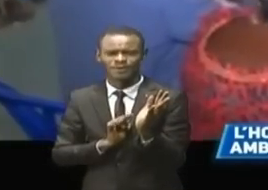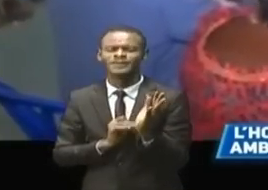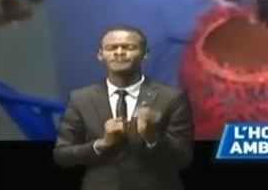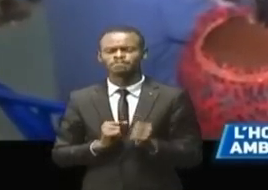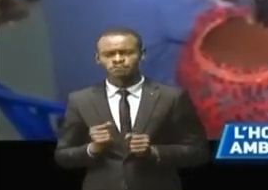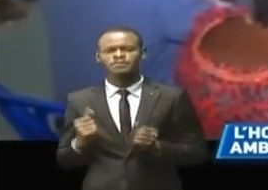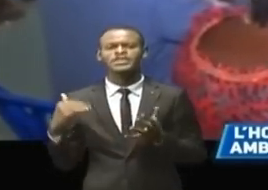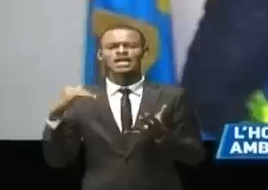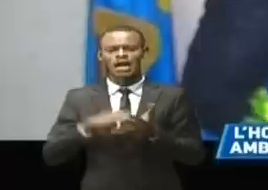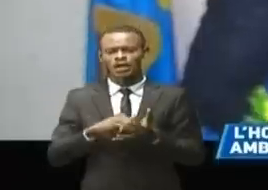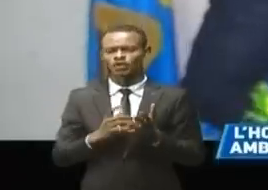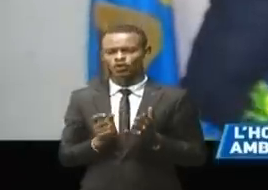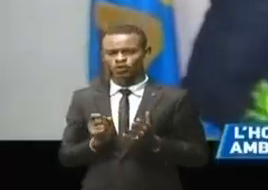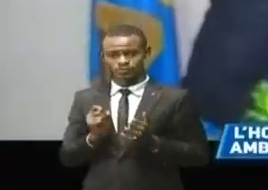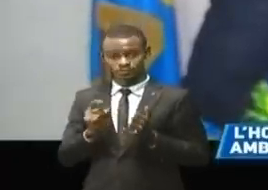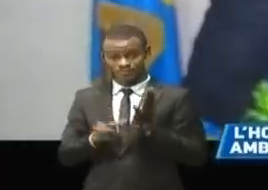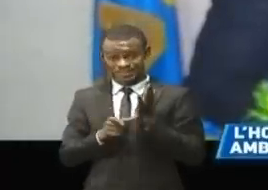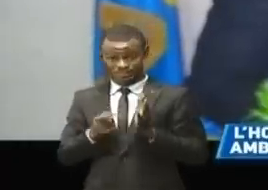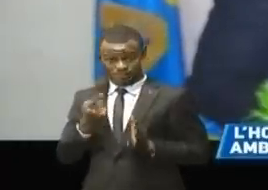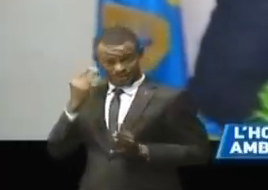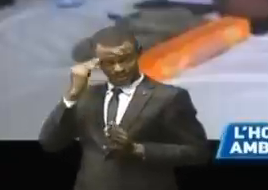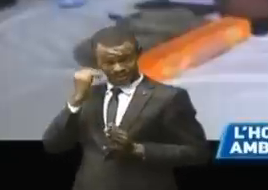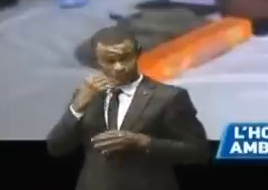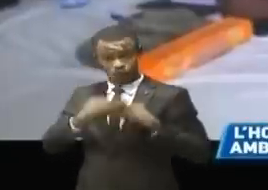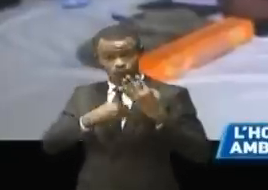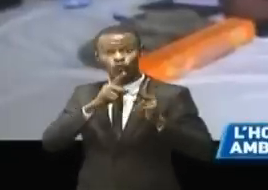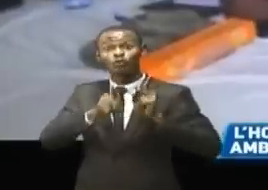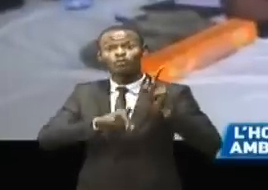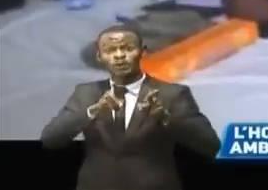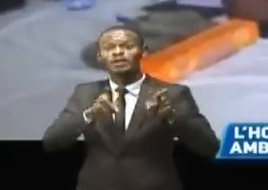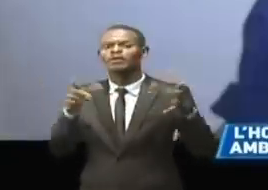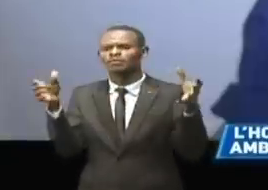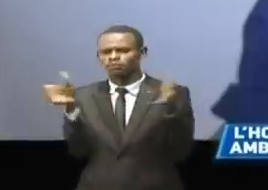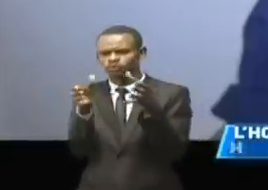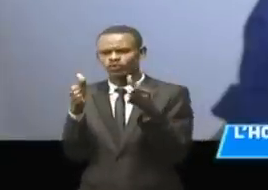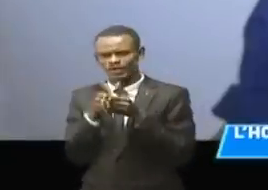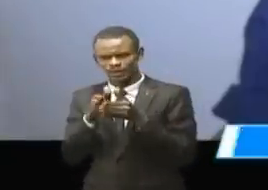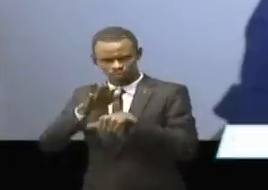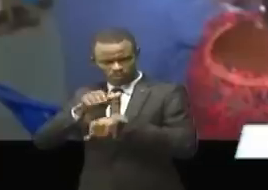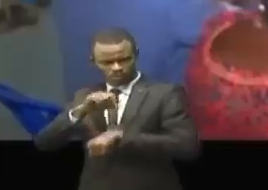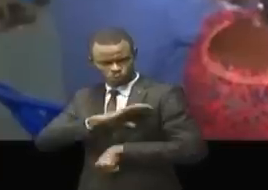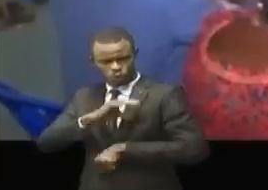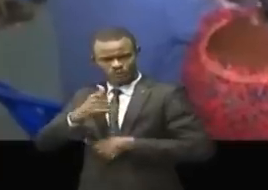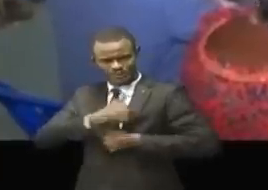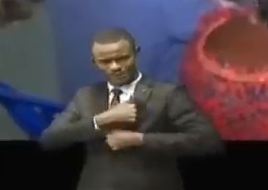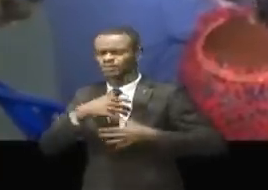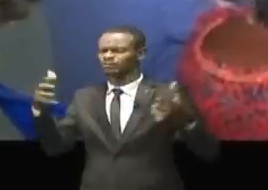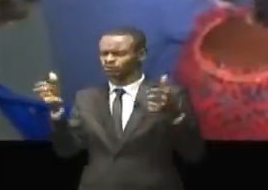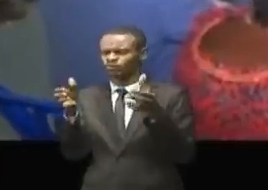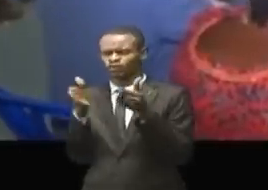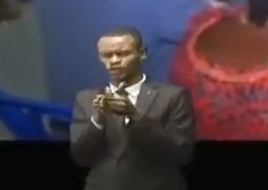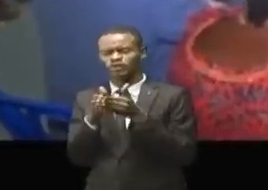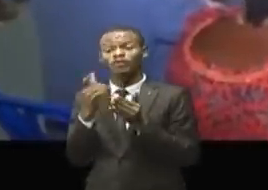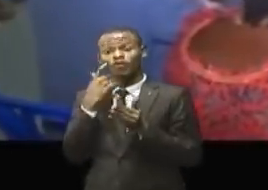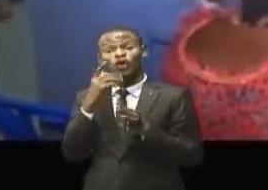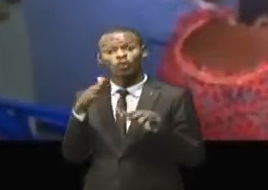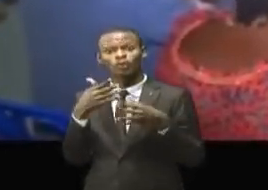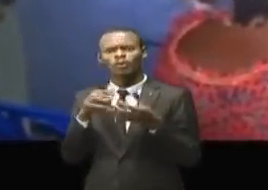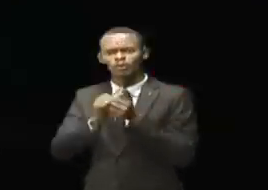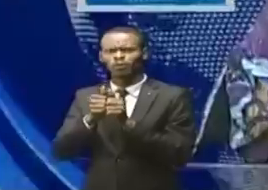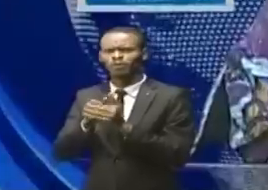s'ajoute la réunion de sécurité où plusieurs résolutions ont été prises pour lutter contre l'insécurité dans cette